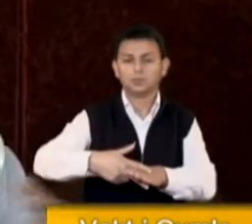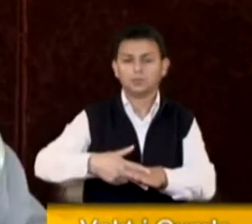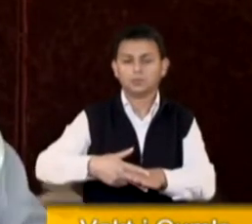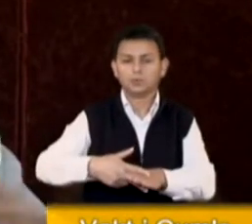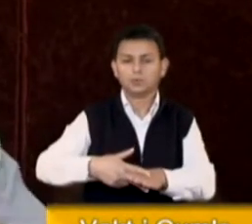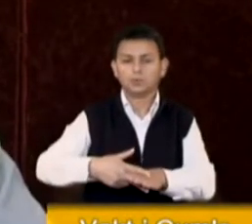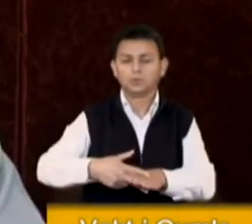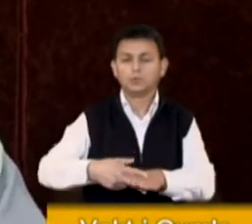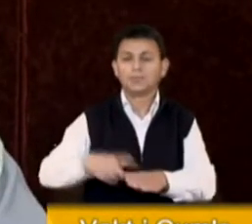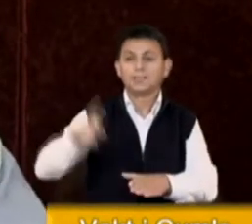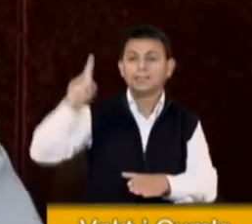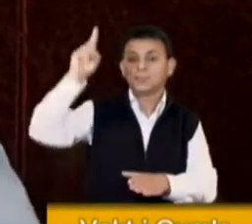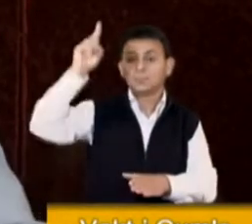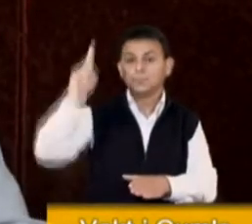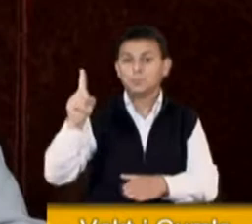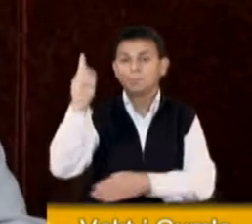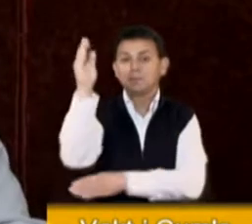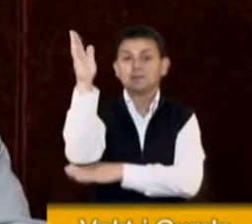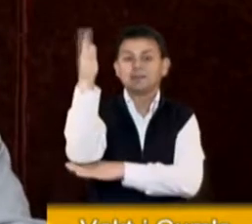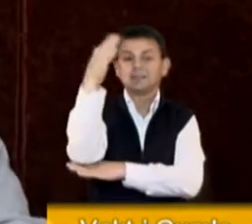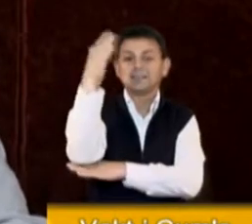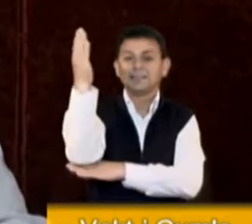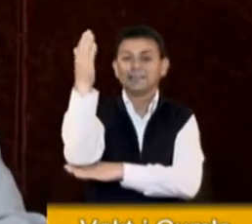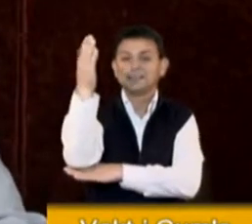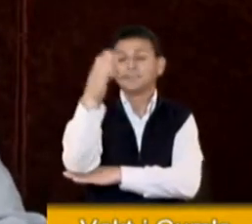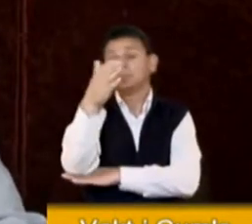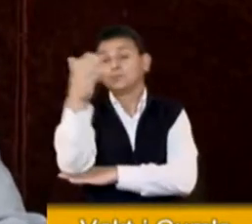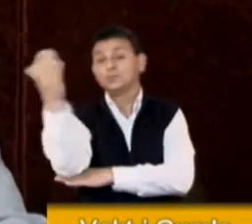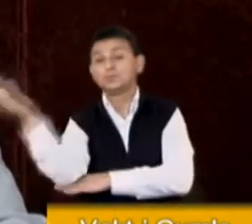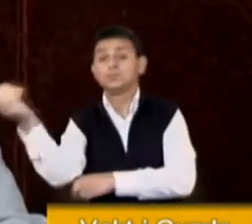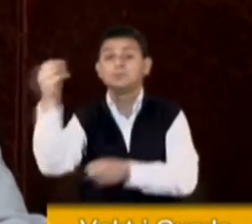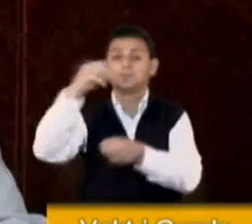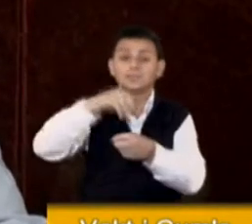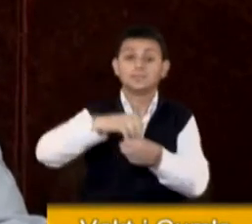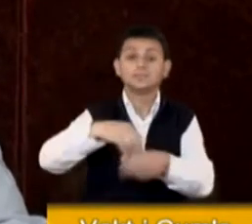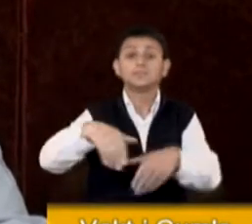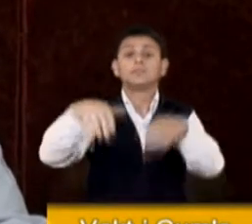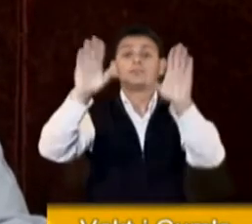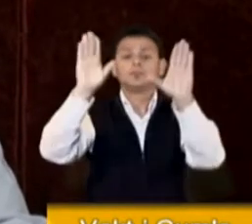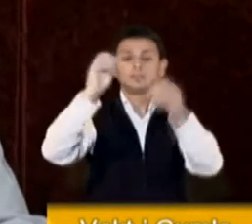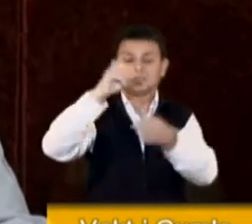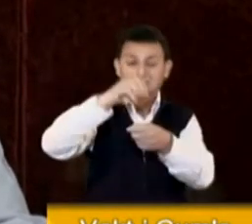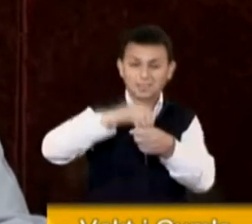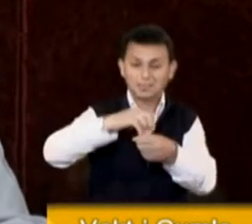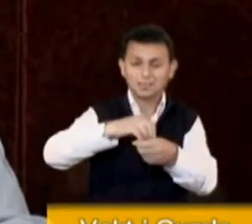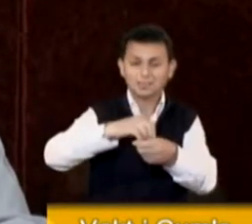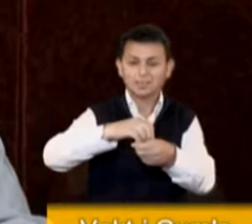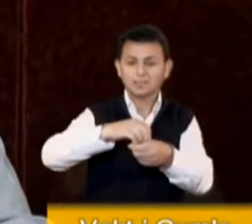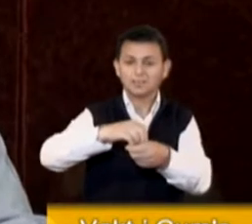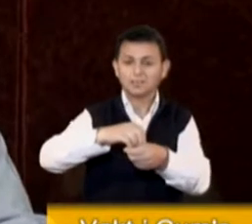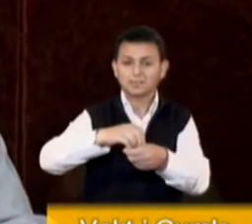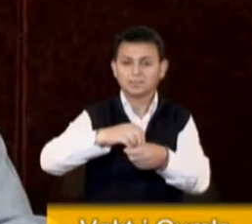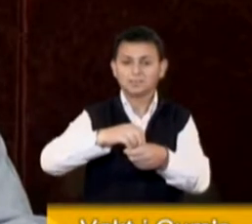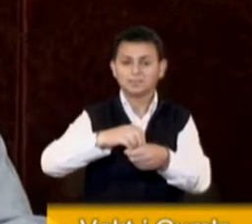için göğsüyle dik durması ve bayrağın, İslam sancağının yere düşmemesini temin